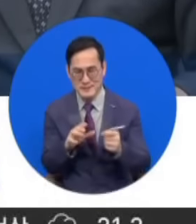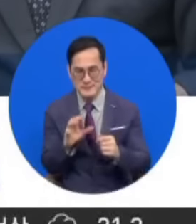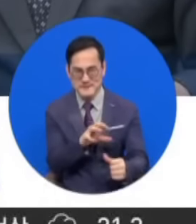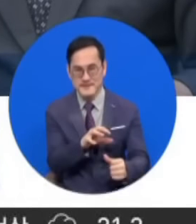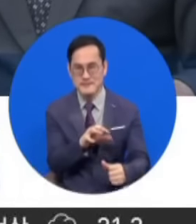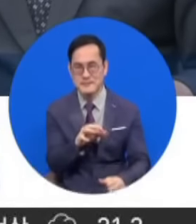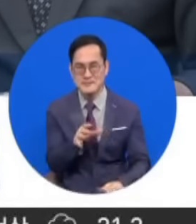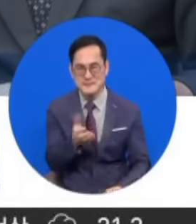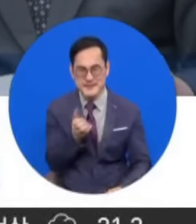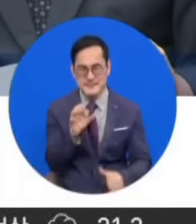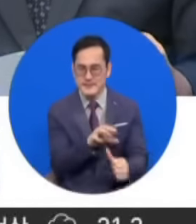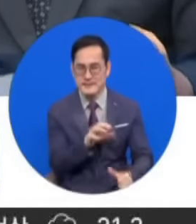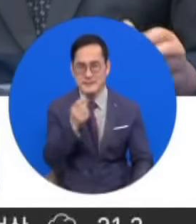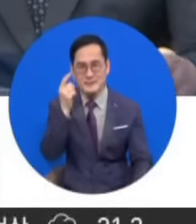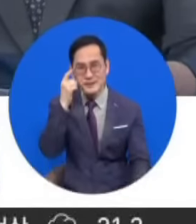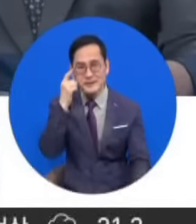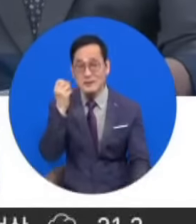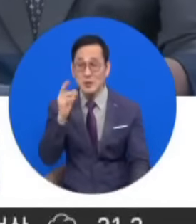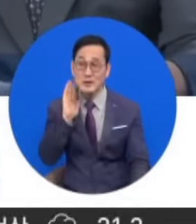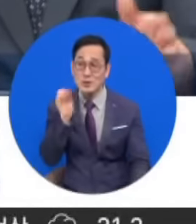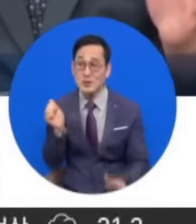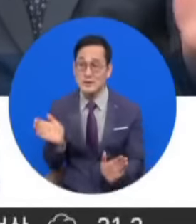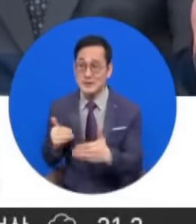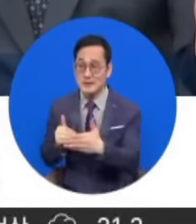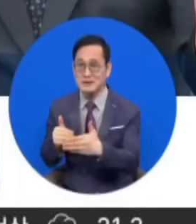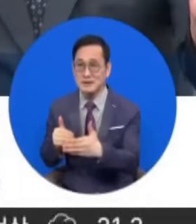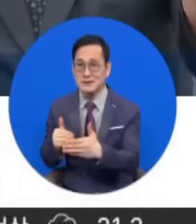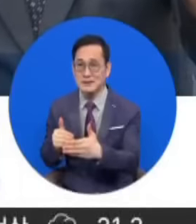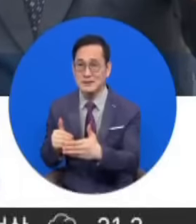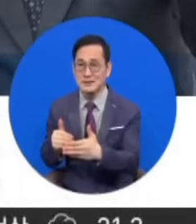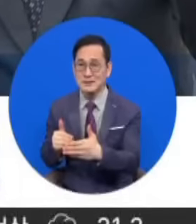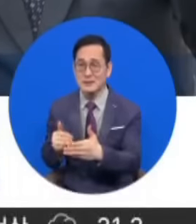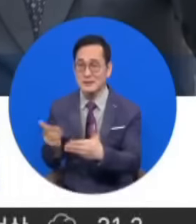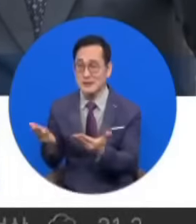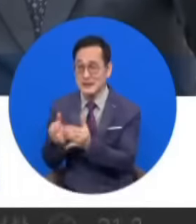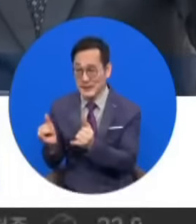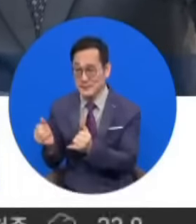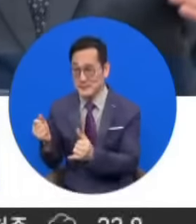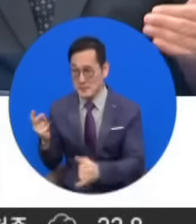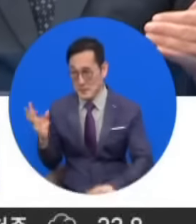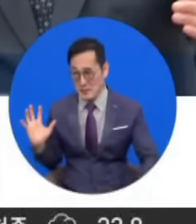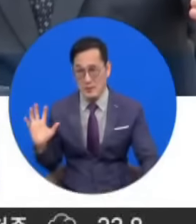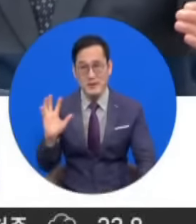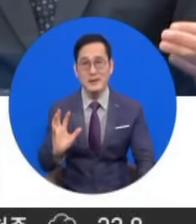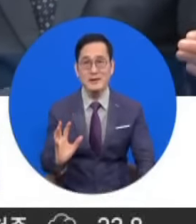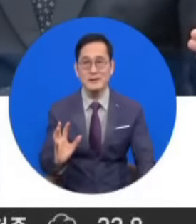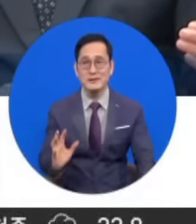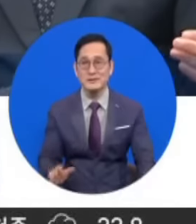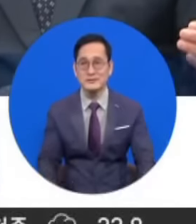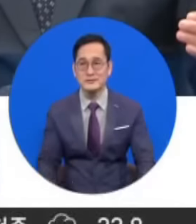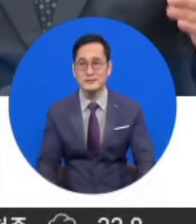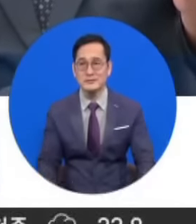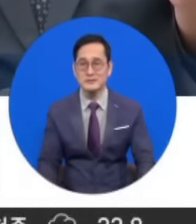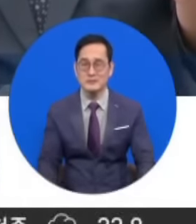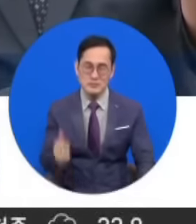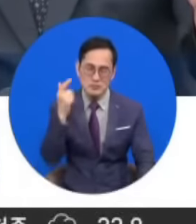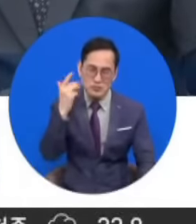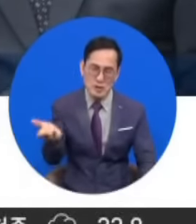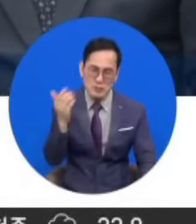보면 대통령실에서 대부분 비서실장부터 출석을 하셨는데 모든 지금까지 문제 제기된 사안에 대해서